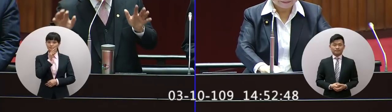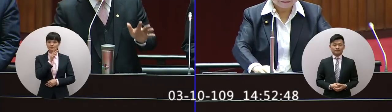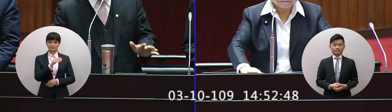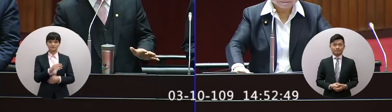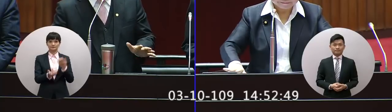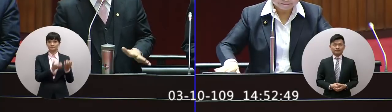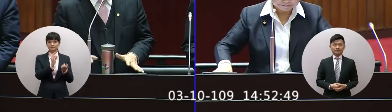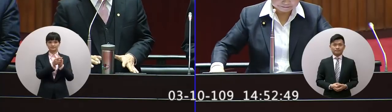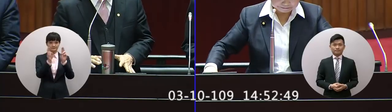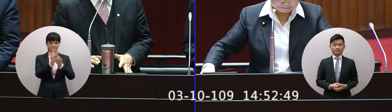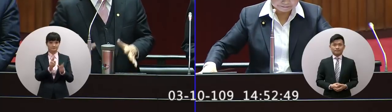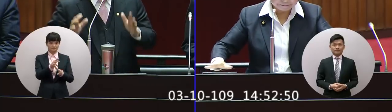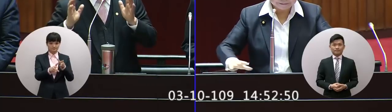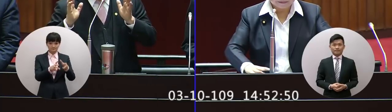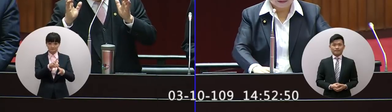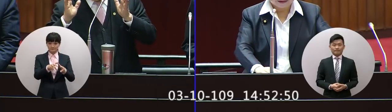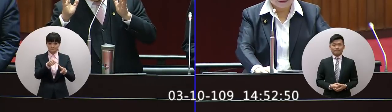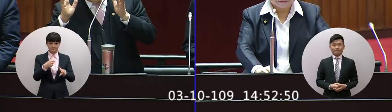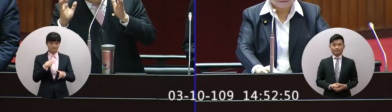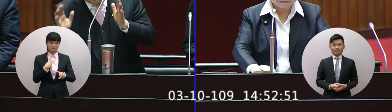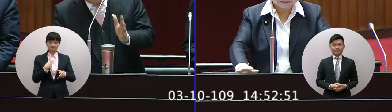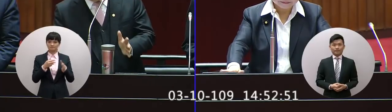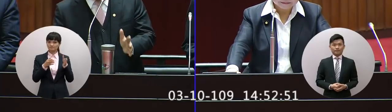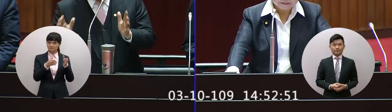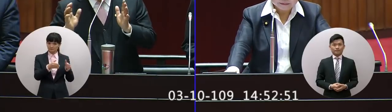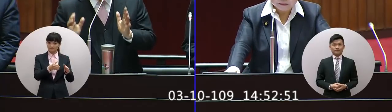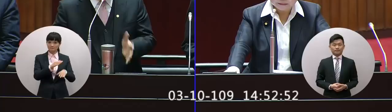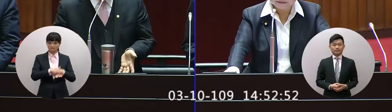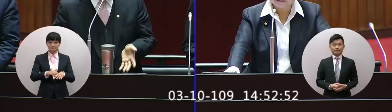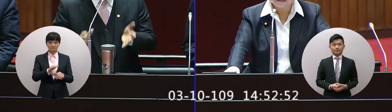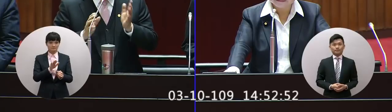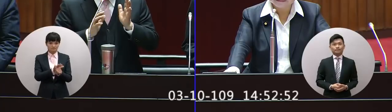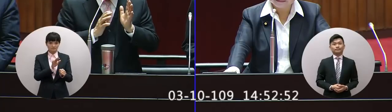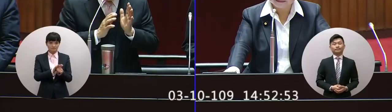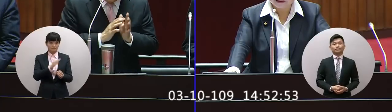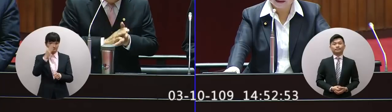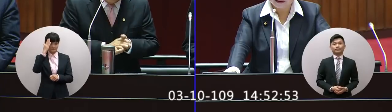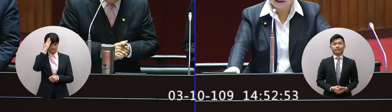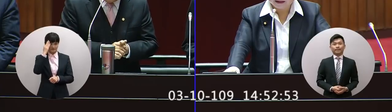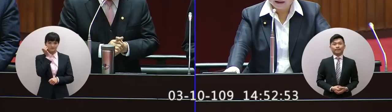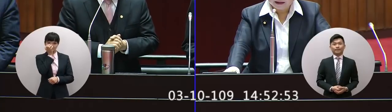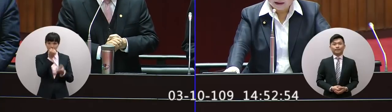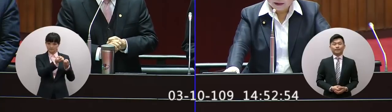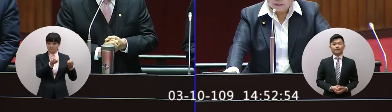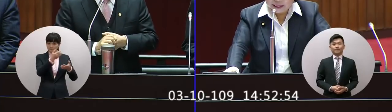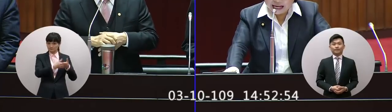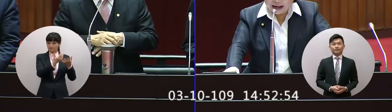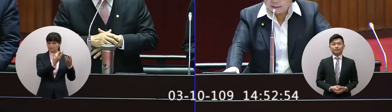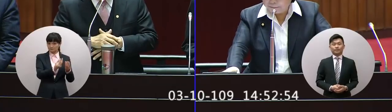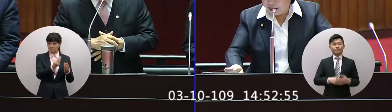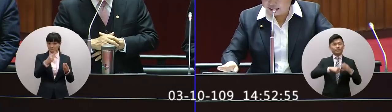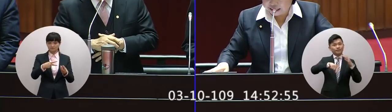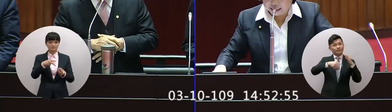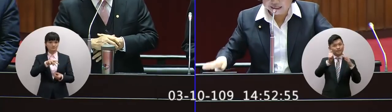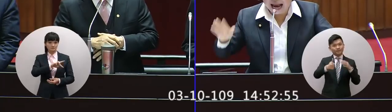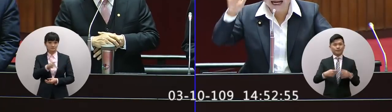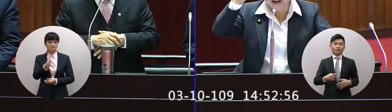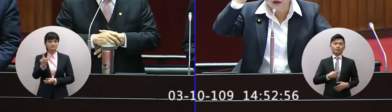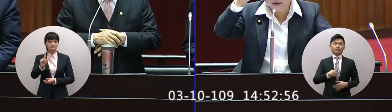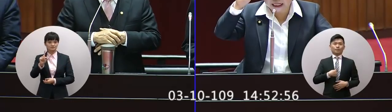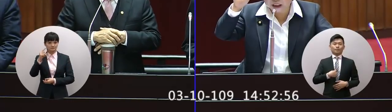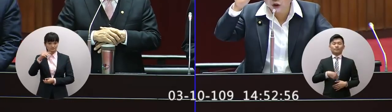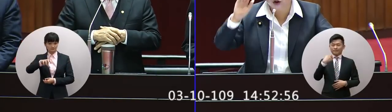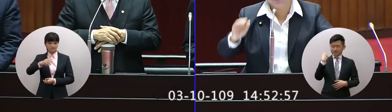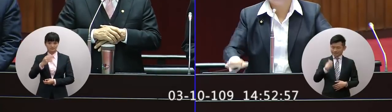们一再最大的努力就是会用燃气来代替燃煤。 院长，本席